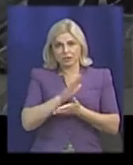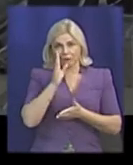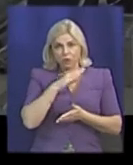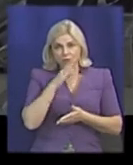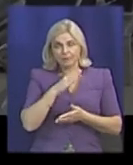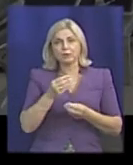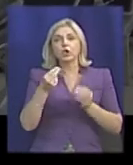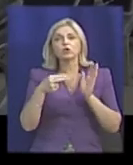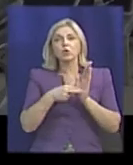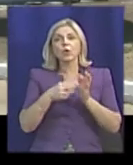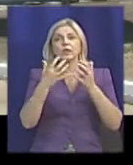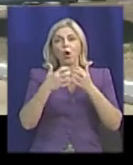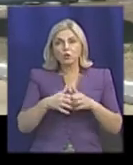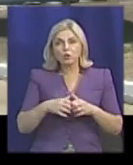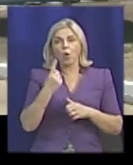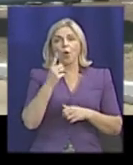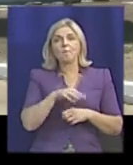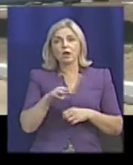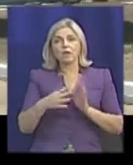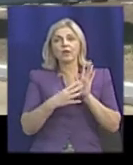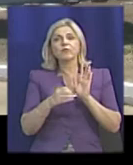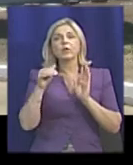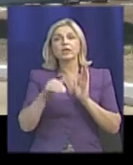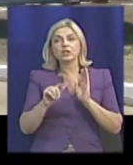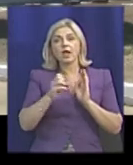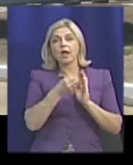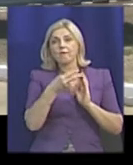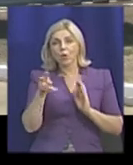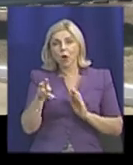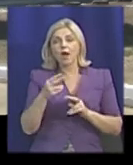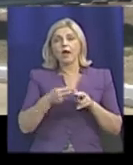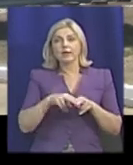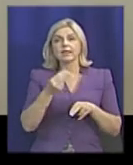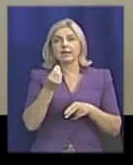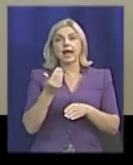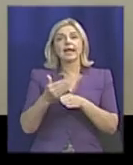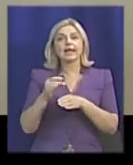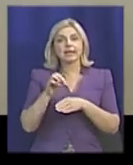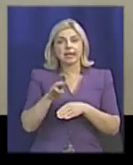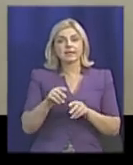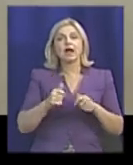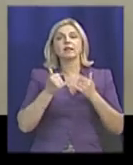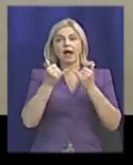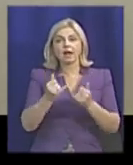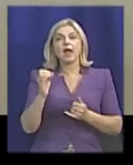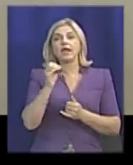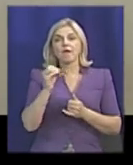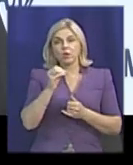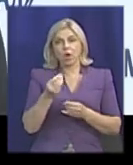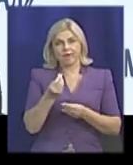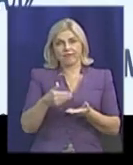Вартість реконструкції – 1 мільйон 900 тисяч євро. Ці кошти в рамках кредитного проєкту надав Європейський інвестиційний